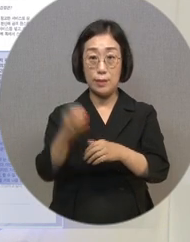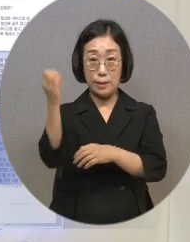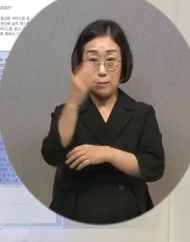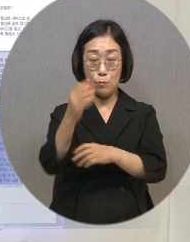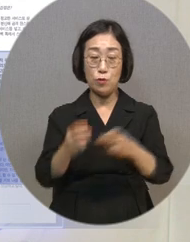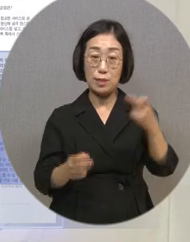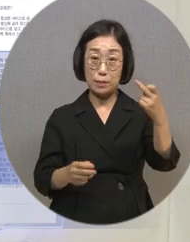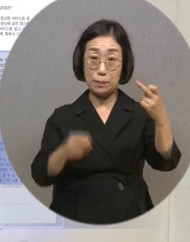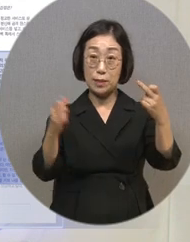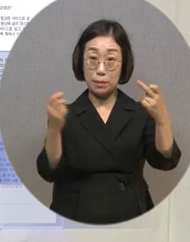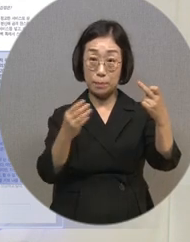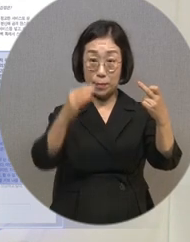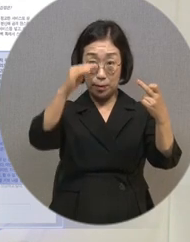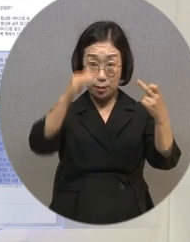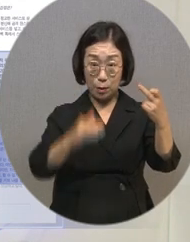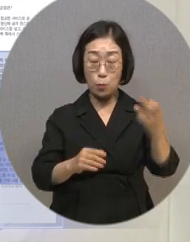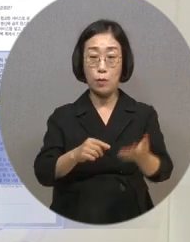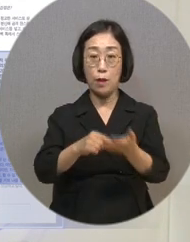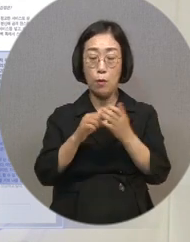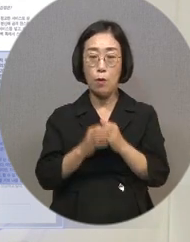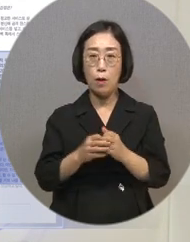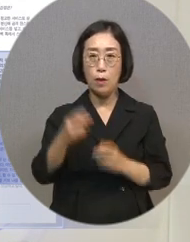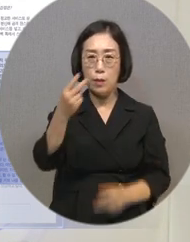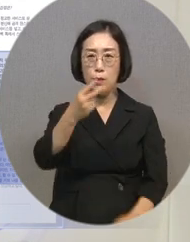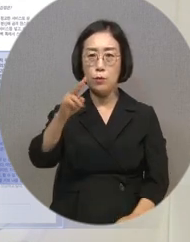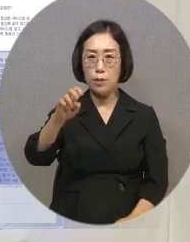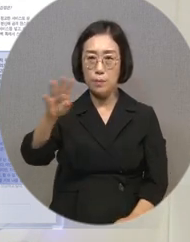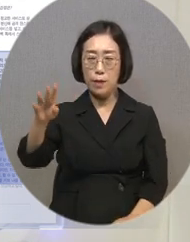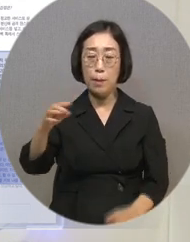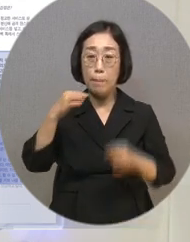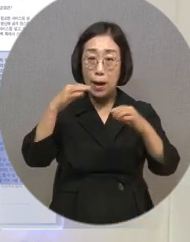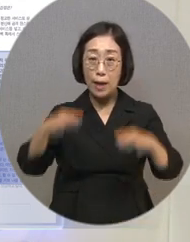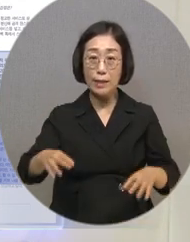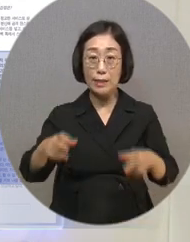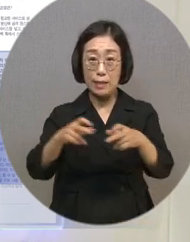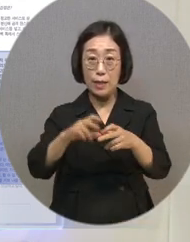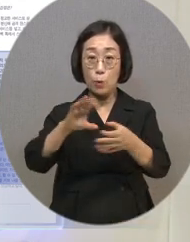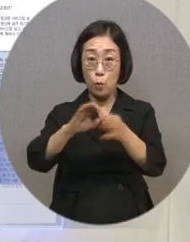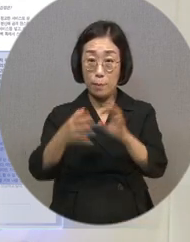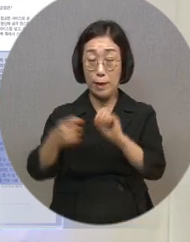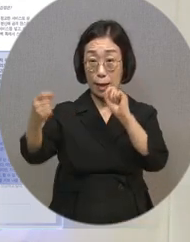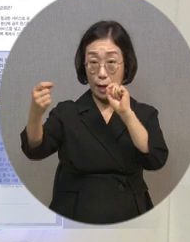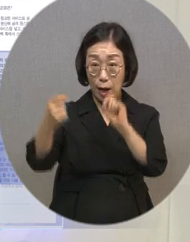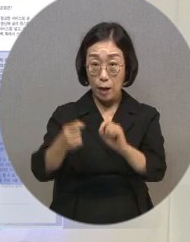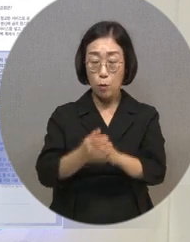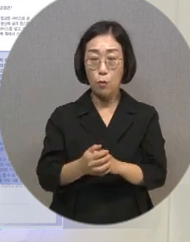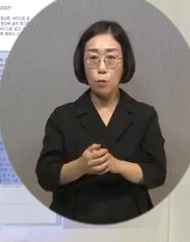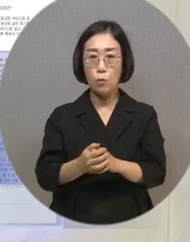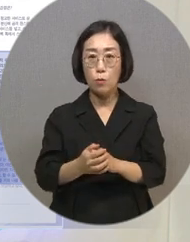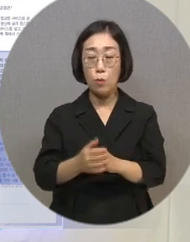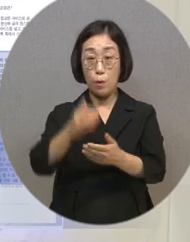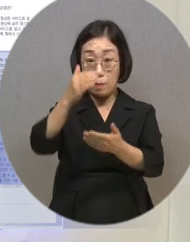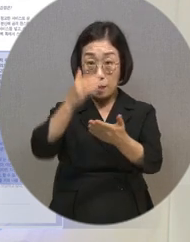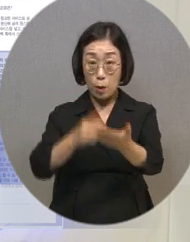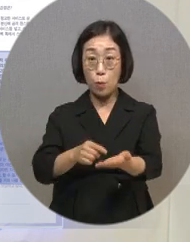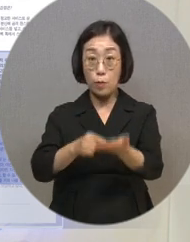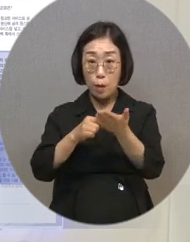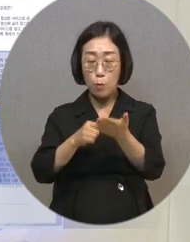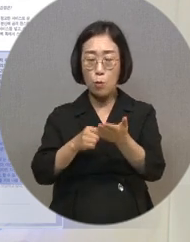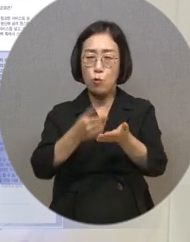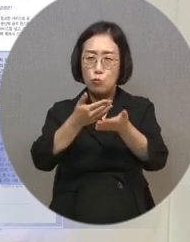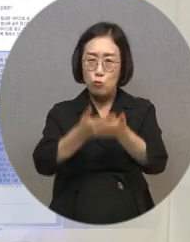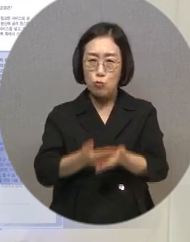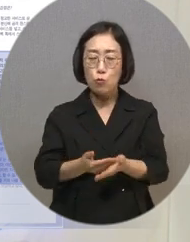12면으로 가봅니다 어 2024 파리 패럴림픽 대회를 앞두고 오늘 12면 그래는이 주요